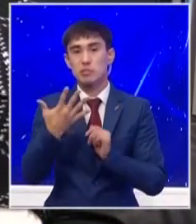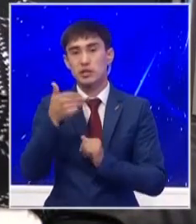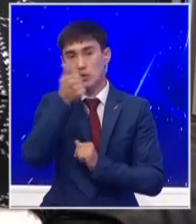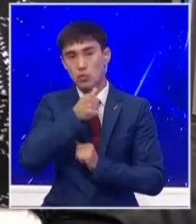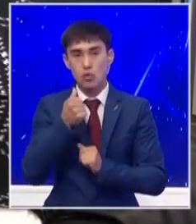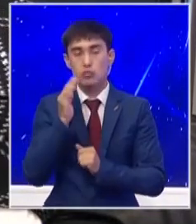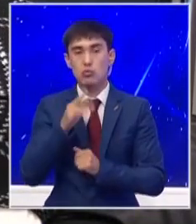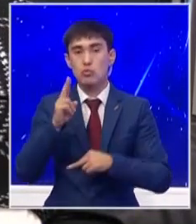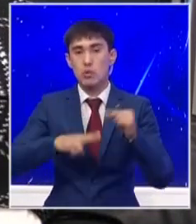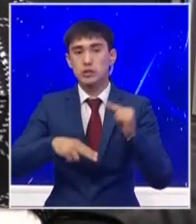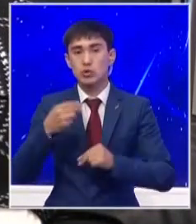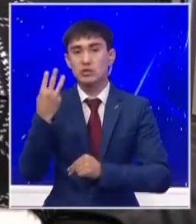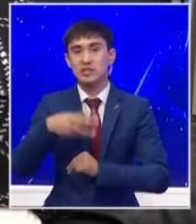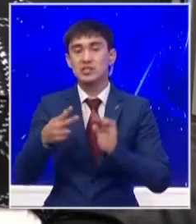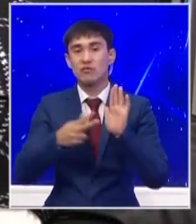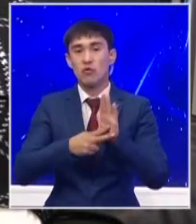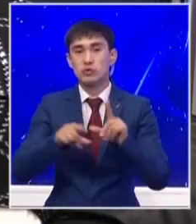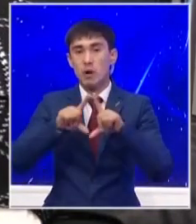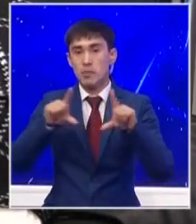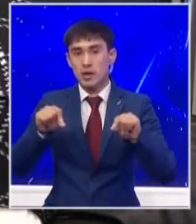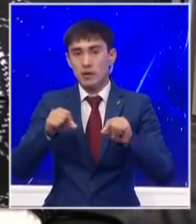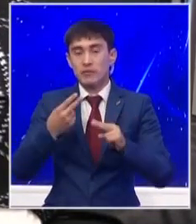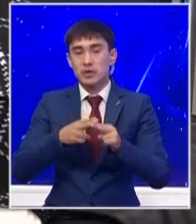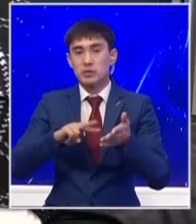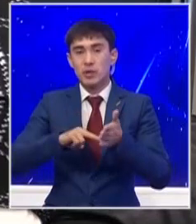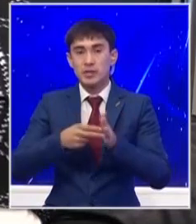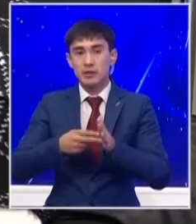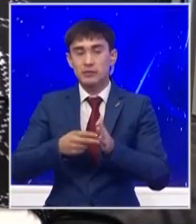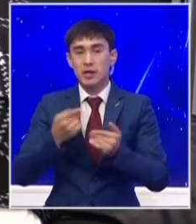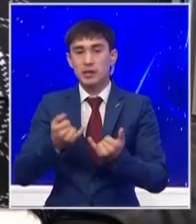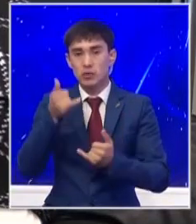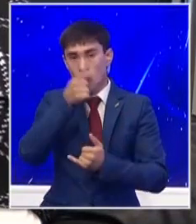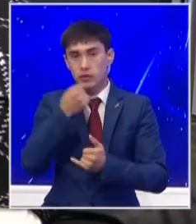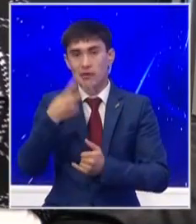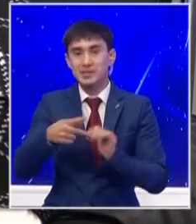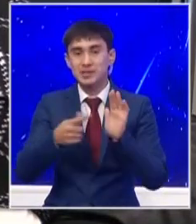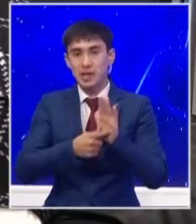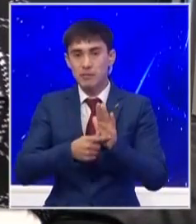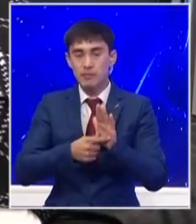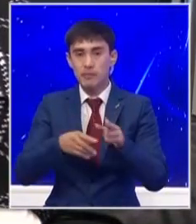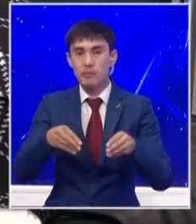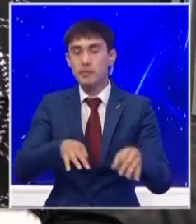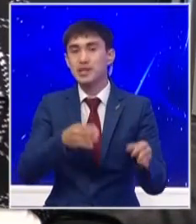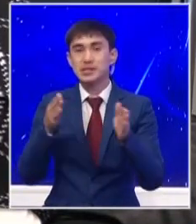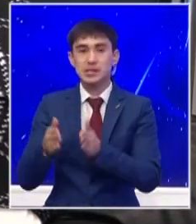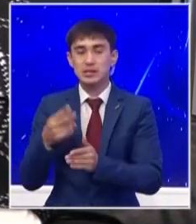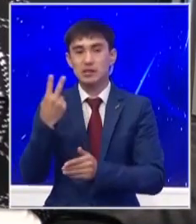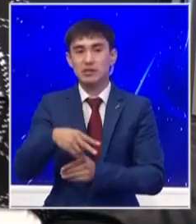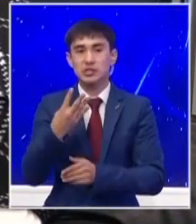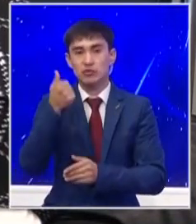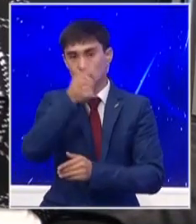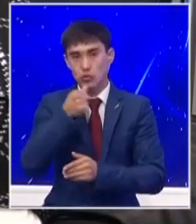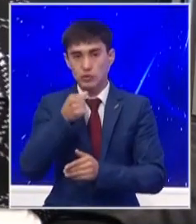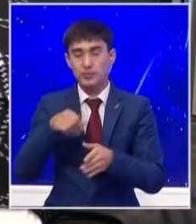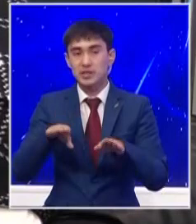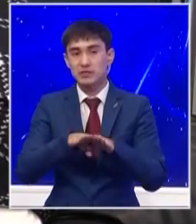2023-2025 годы будет построено 38 объектов. Однако запланированные на текущий год 27 объектов перенесены на 2024 год